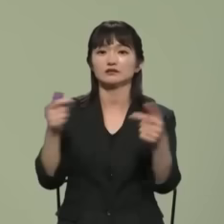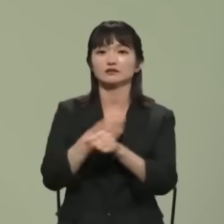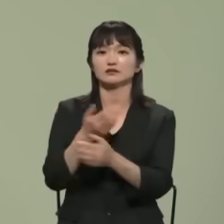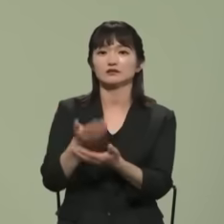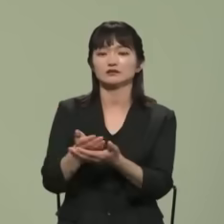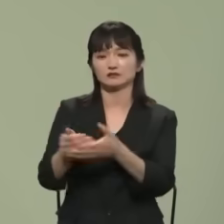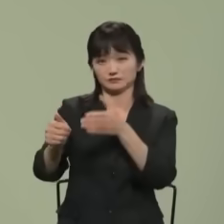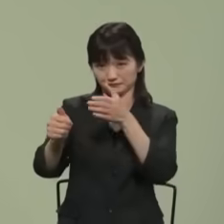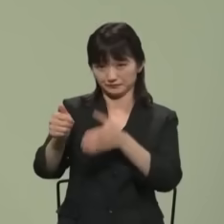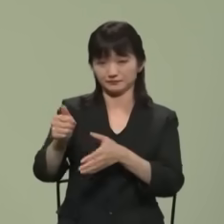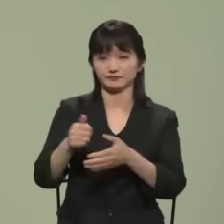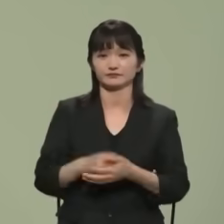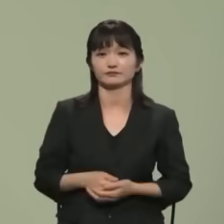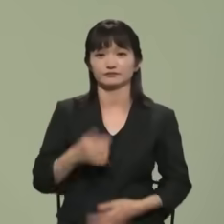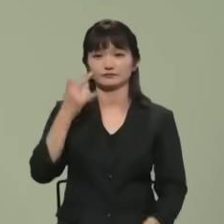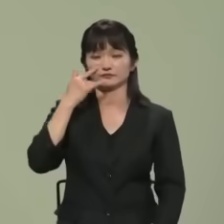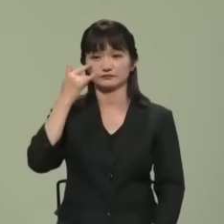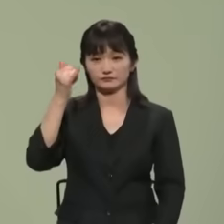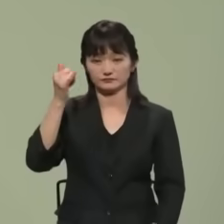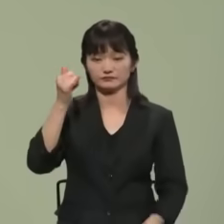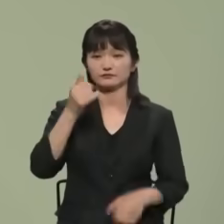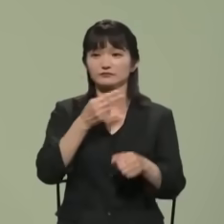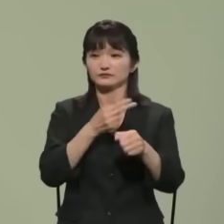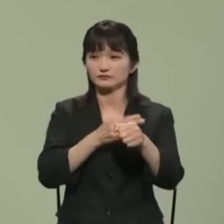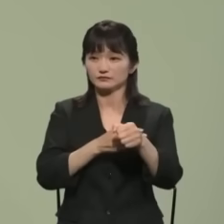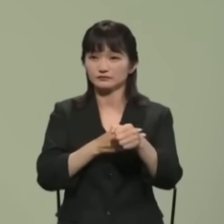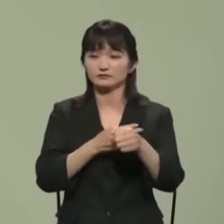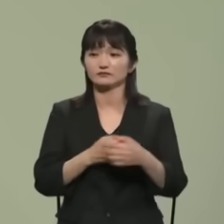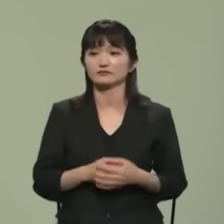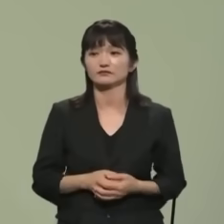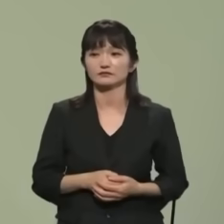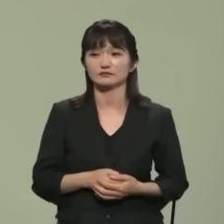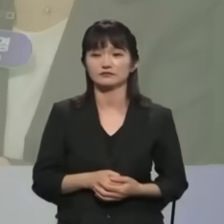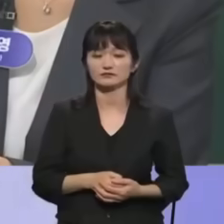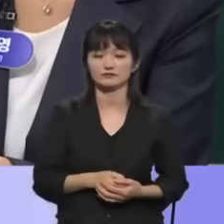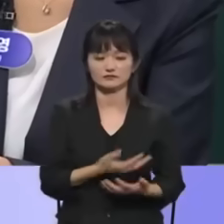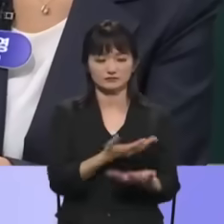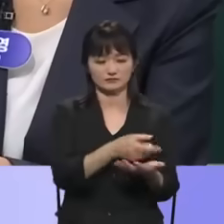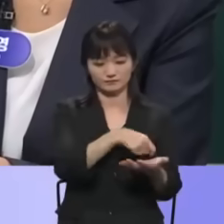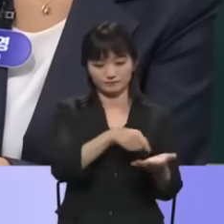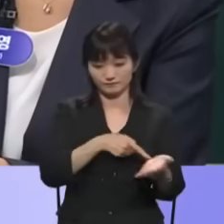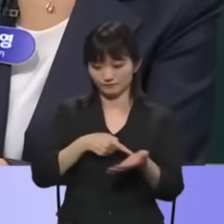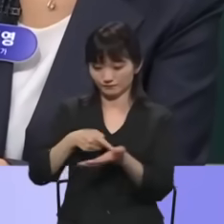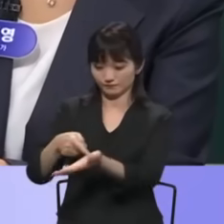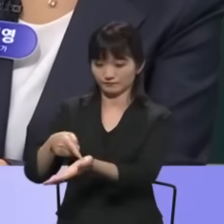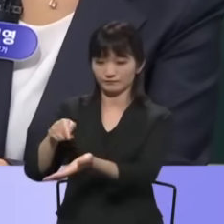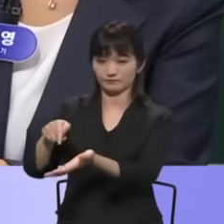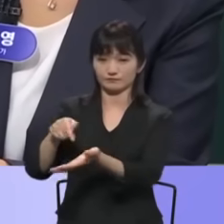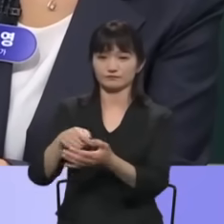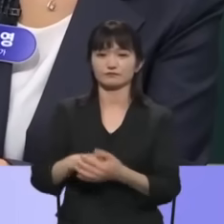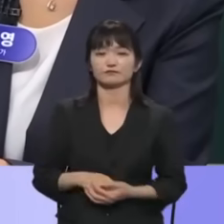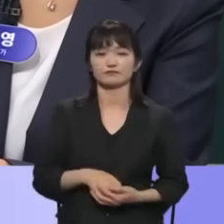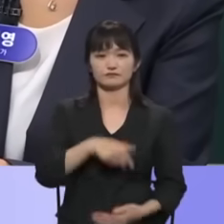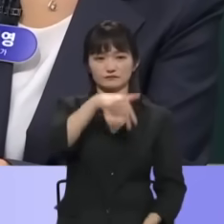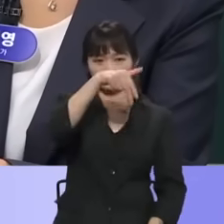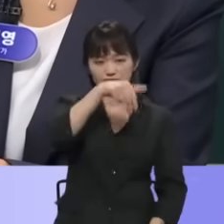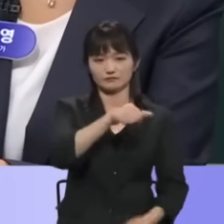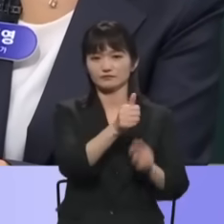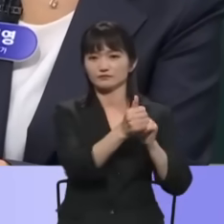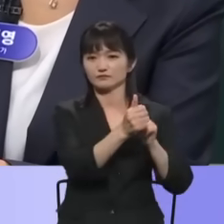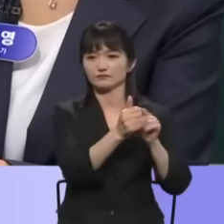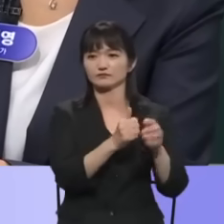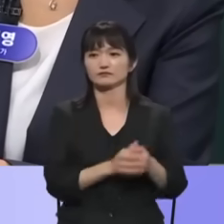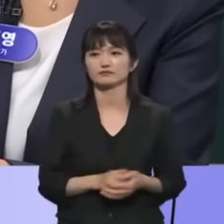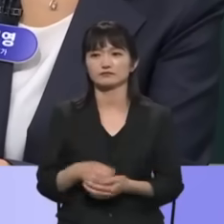하고요 학부모와 이제 교사들이 이제 탄원서를 이제 제출하니까 여기에 대해서 주호민 씨는 아마도